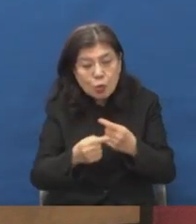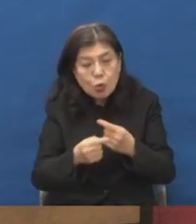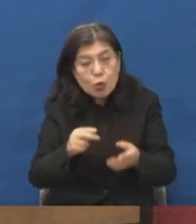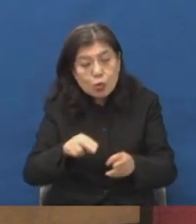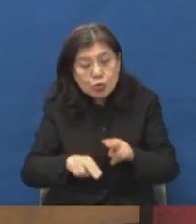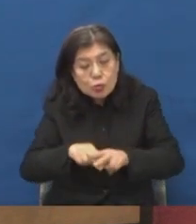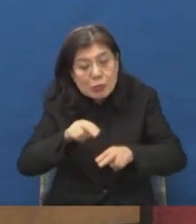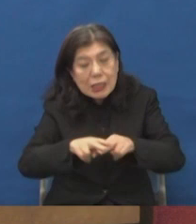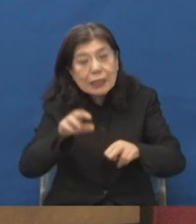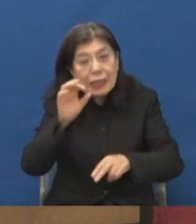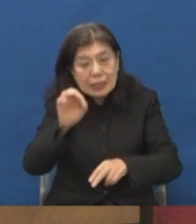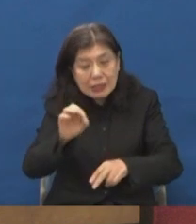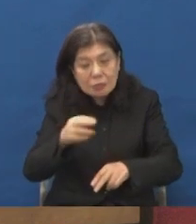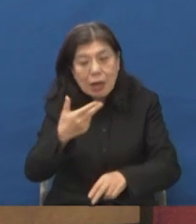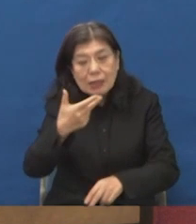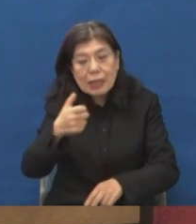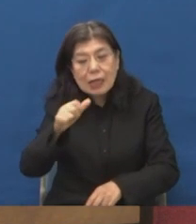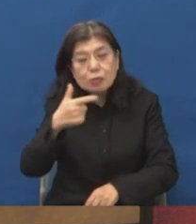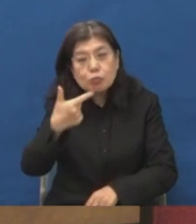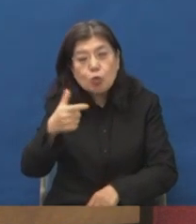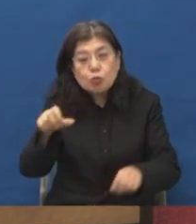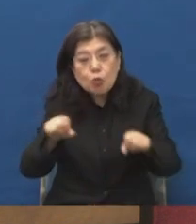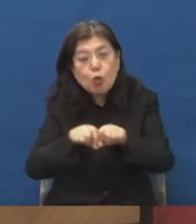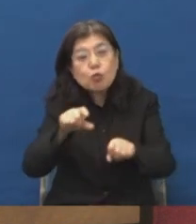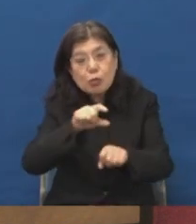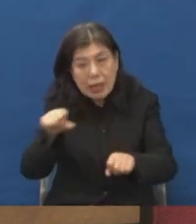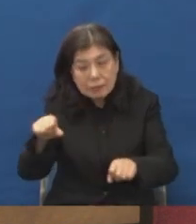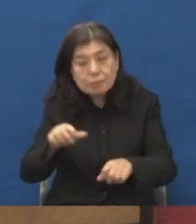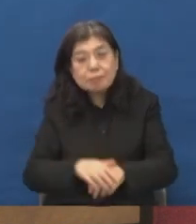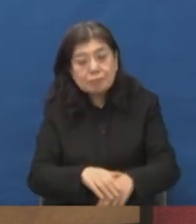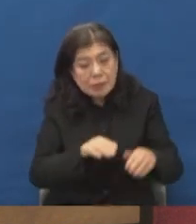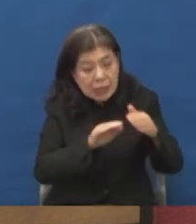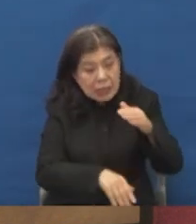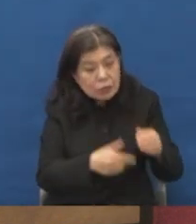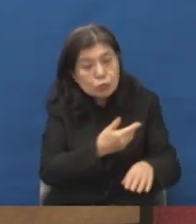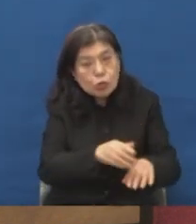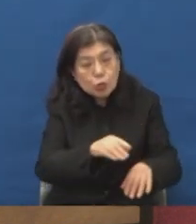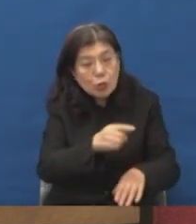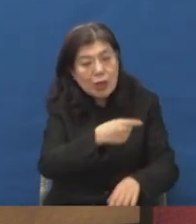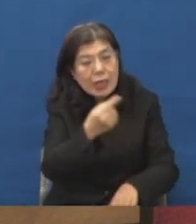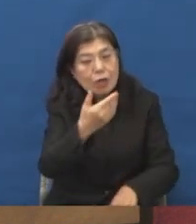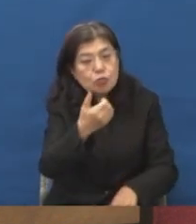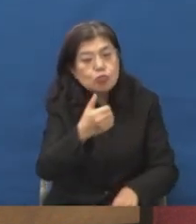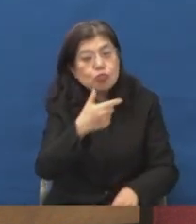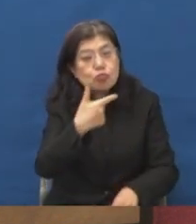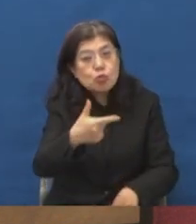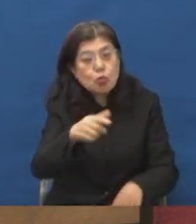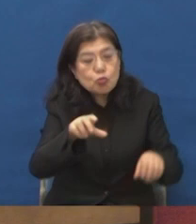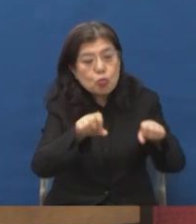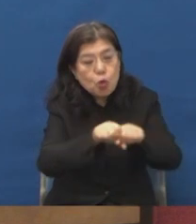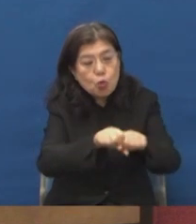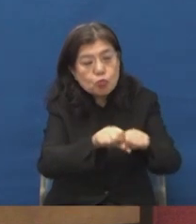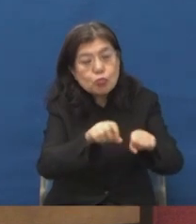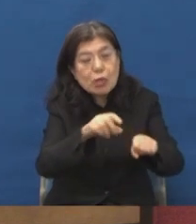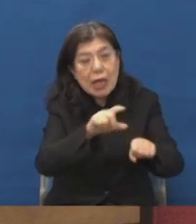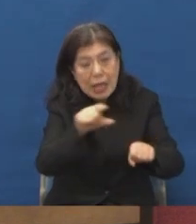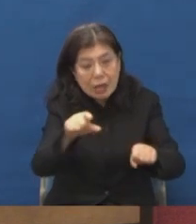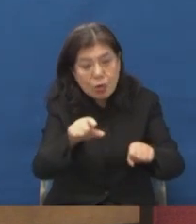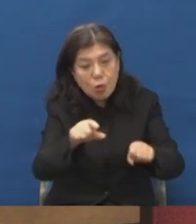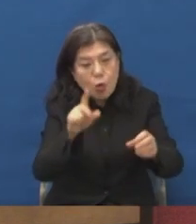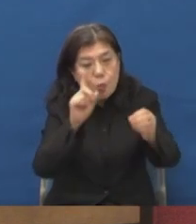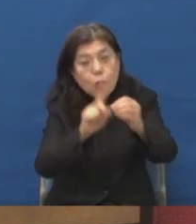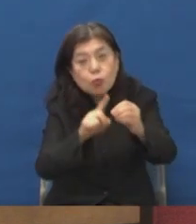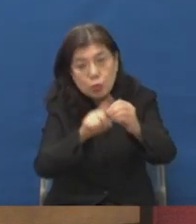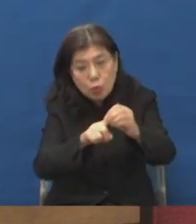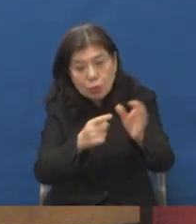は76億円、公共下水事業では119億円をプランの目標に掲げています。令和5年